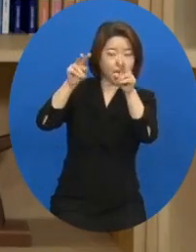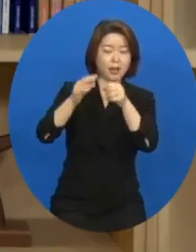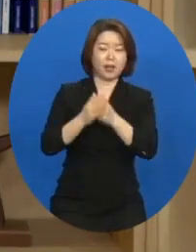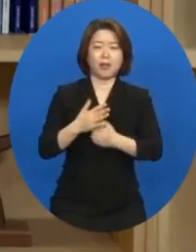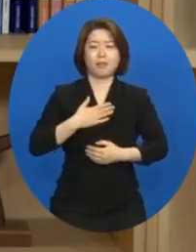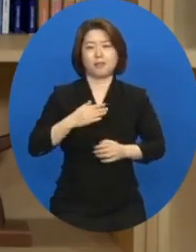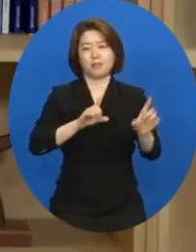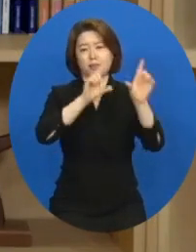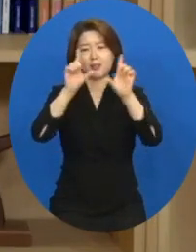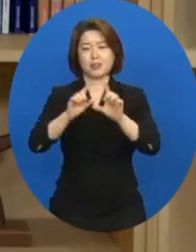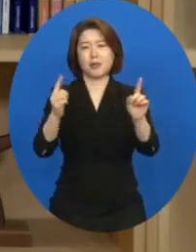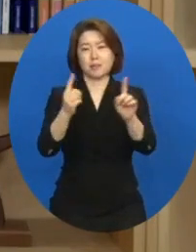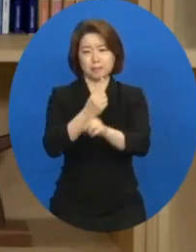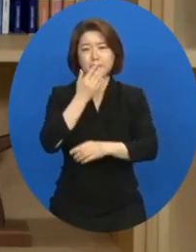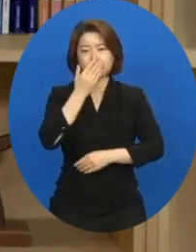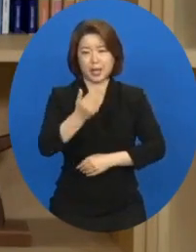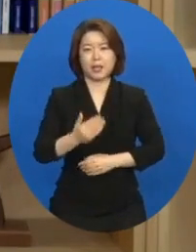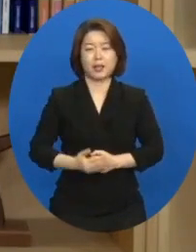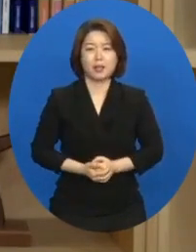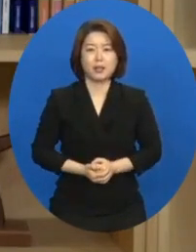바뀌게 되어 있습니다